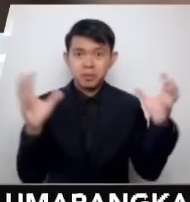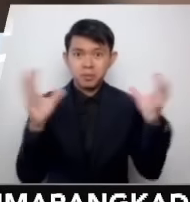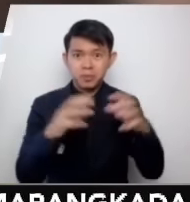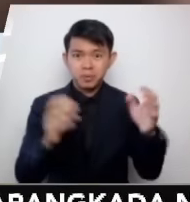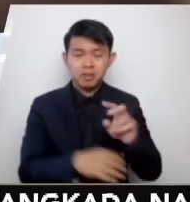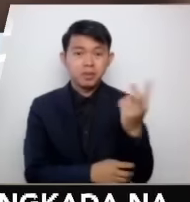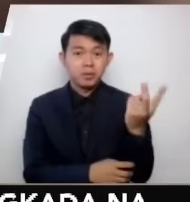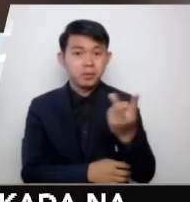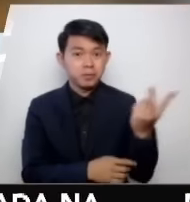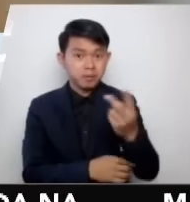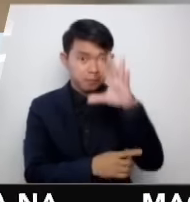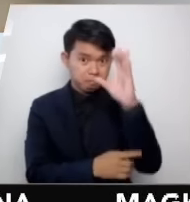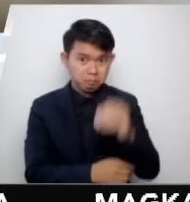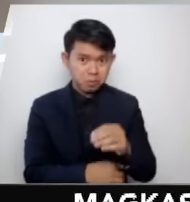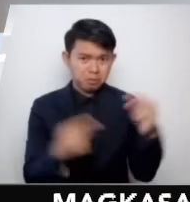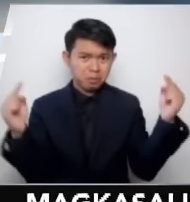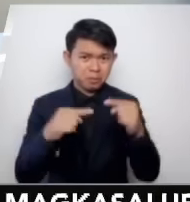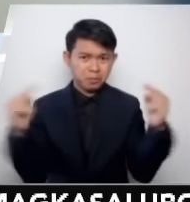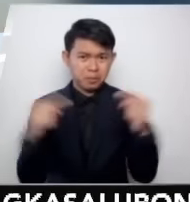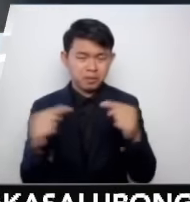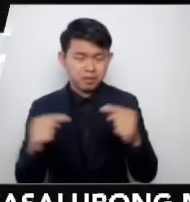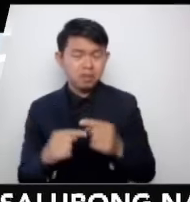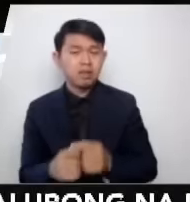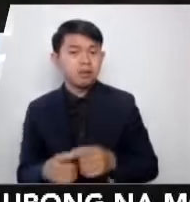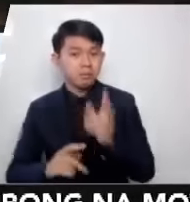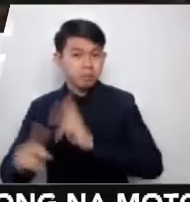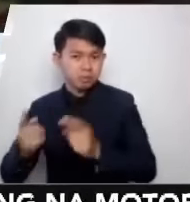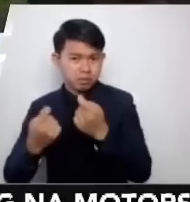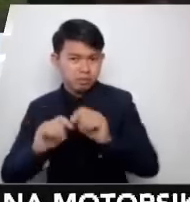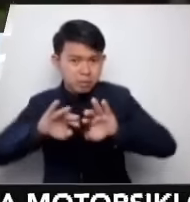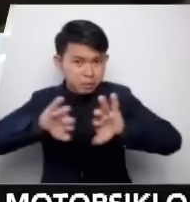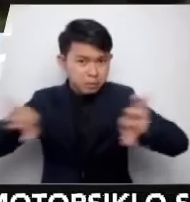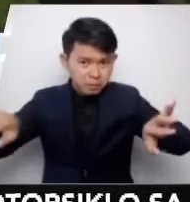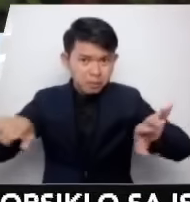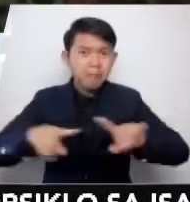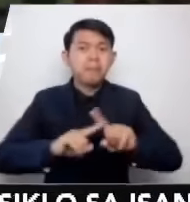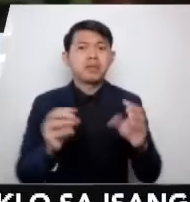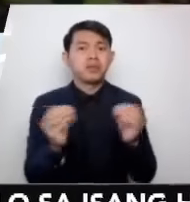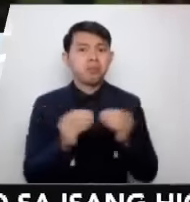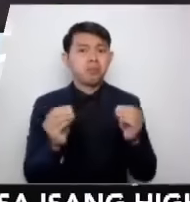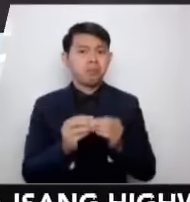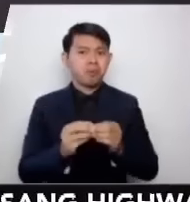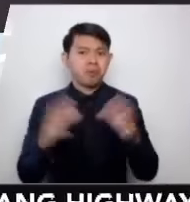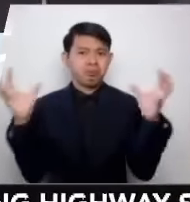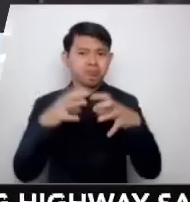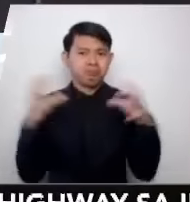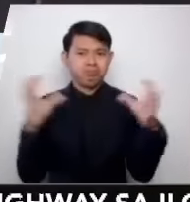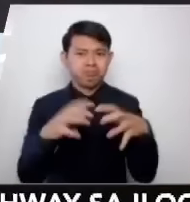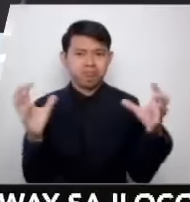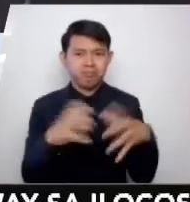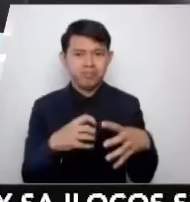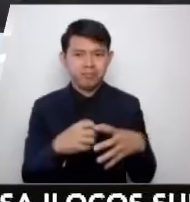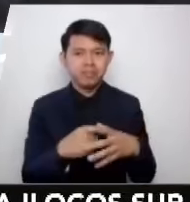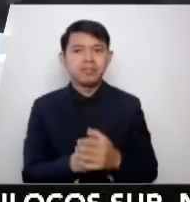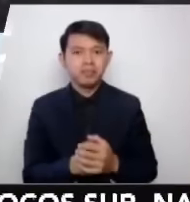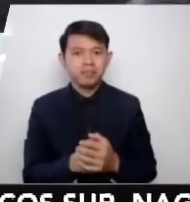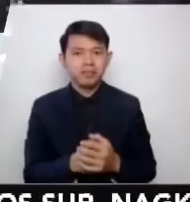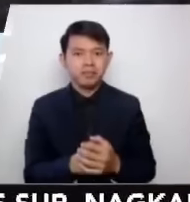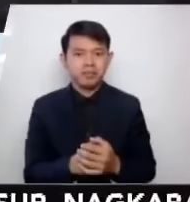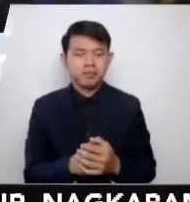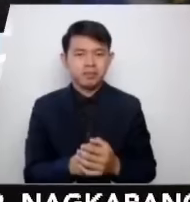mga kapwa deboto na sinubukang ubawat pero lalo lang lumala ang rambol. Umabot pa sa punto na nagkasakitan na rin